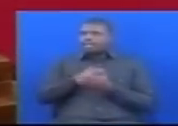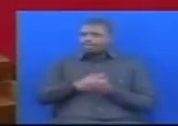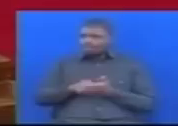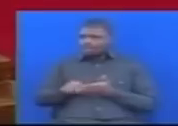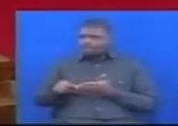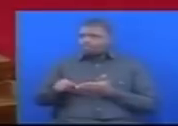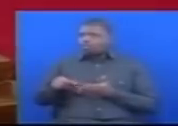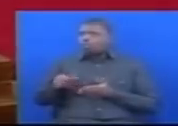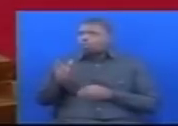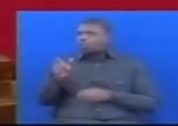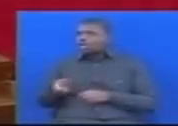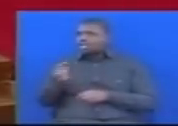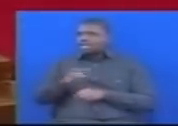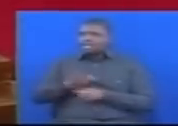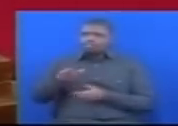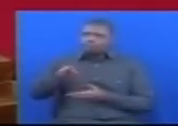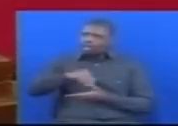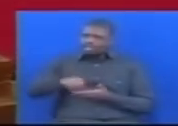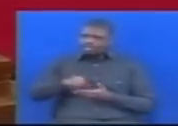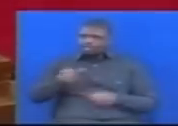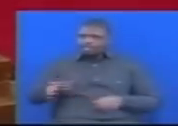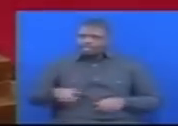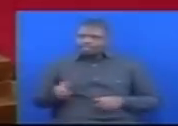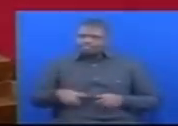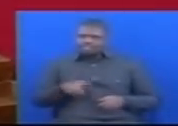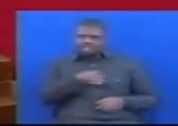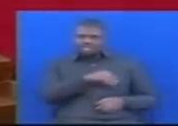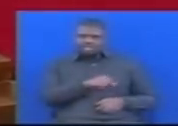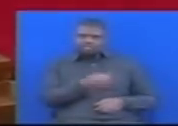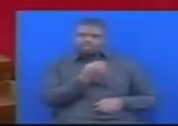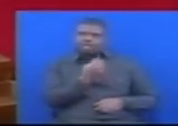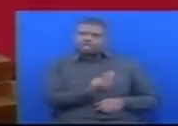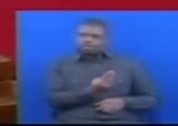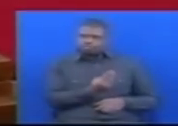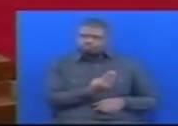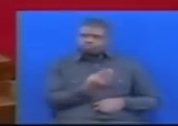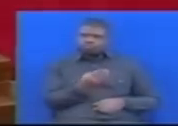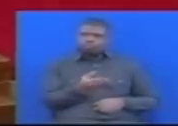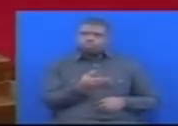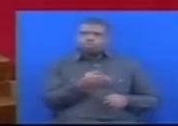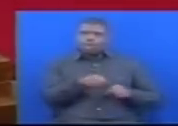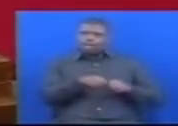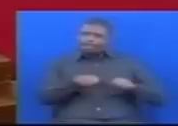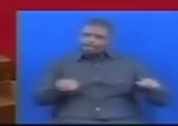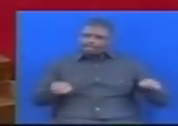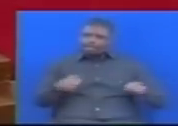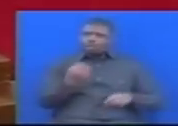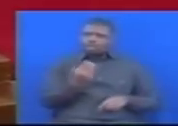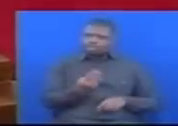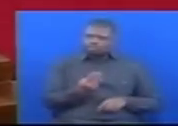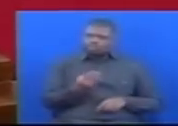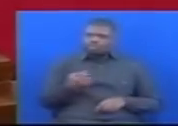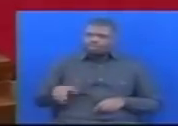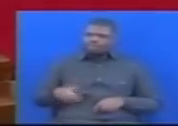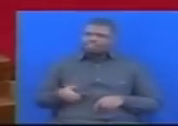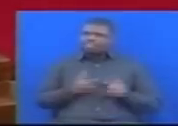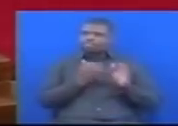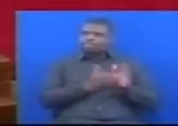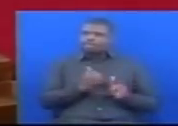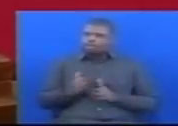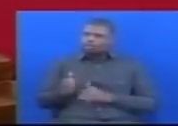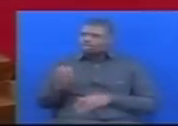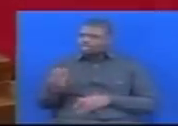za wilaya, maafisa ardhi watatu wanatakiwa, wapima ardhi watatu, maafisa mipango